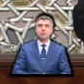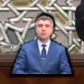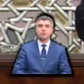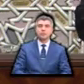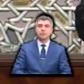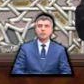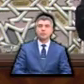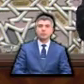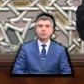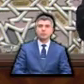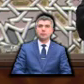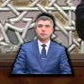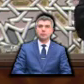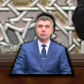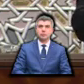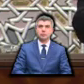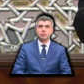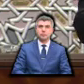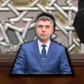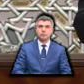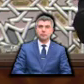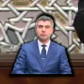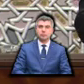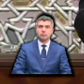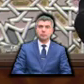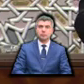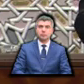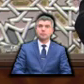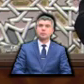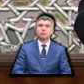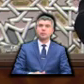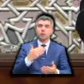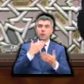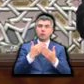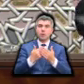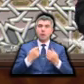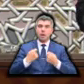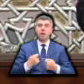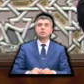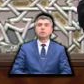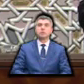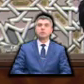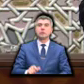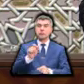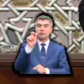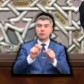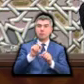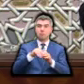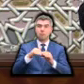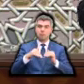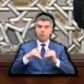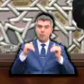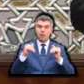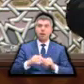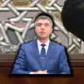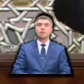السادة النواب مشكورا. السيدة النائبة. شكرا سيد الرئيس. سيدات والسادة النواب المحترمون،